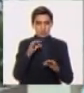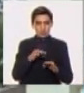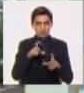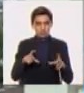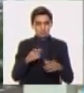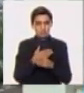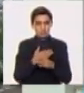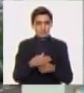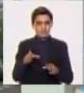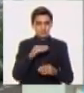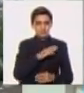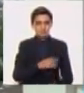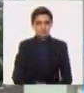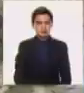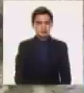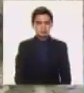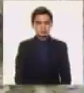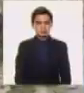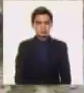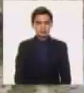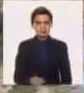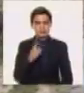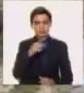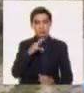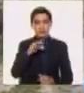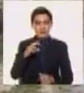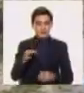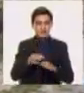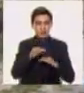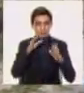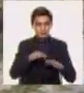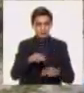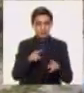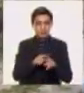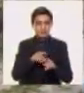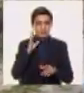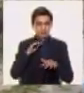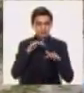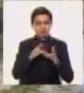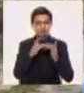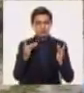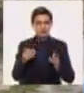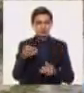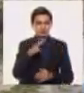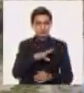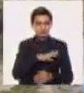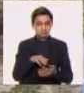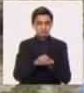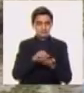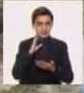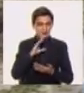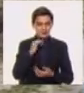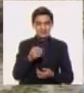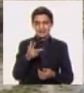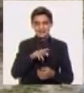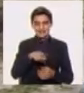жинап көмектестік. Бір ғана Төлеби ауданының өзінде толассыз жауыннан 4-1 көпірді су шайып кеткен. Оның үшеуі дәл